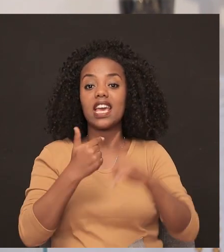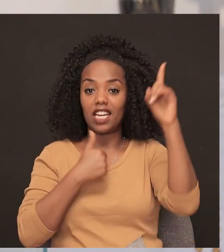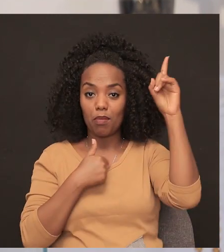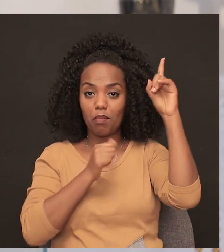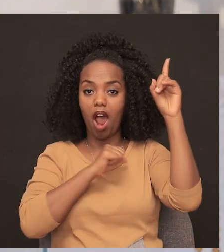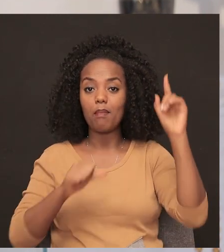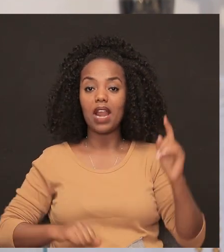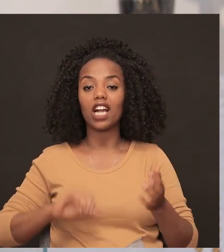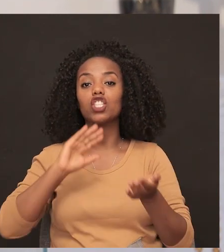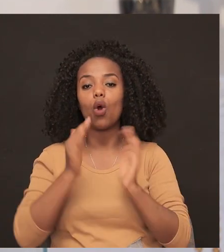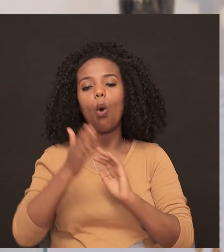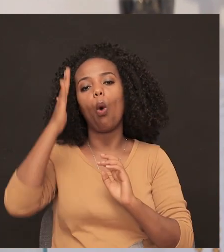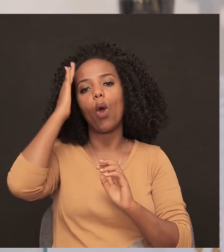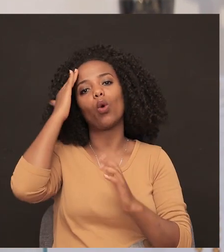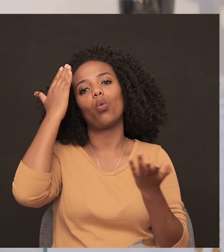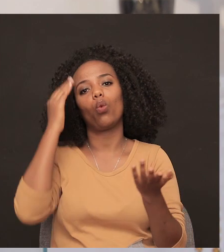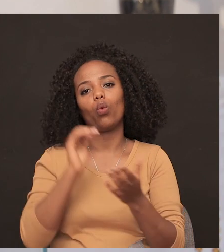አምላክ እንደሆንኩ እወቁ።